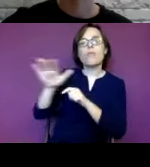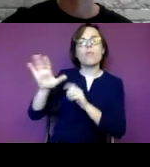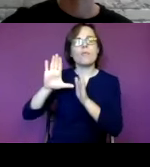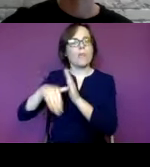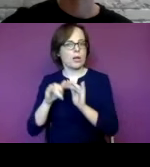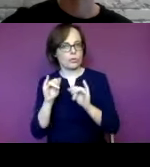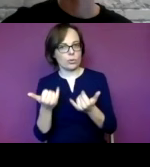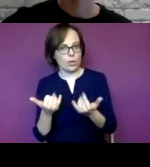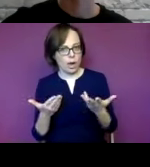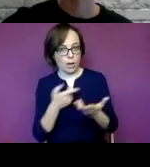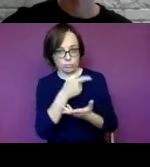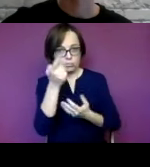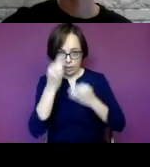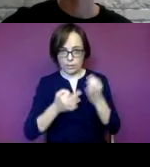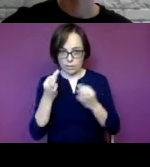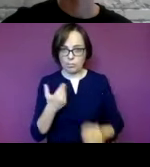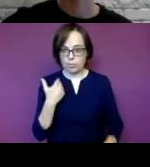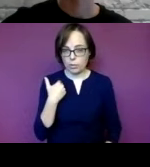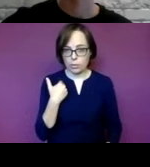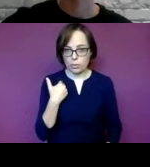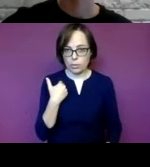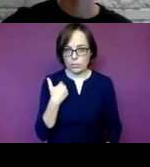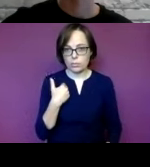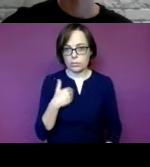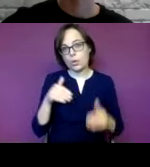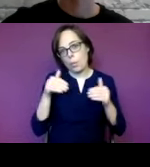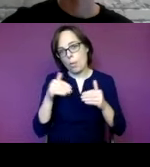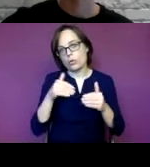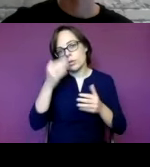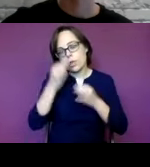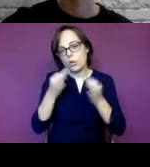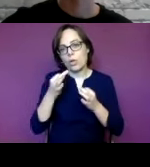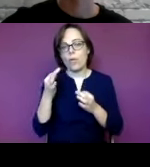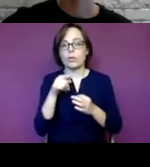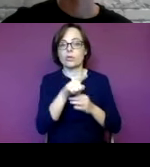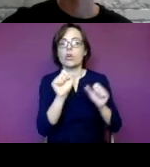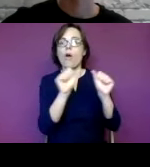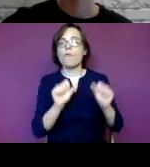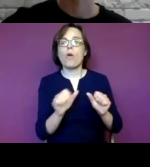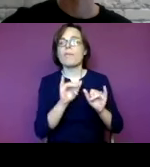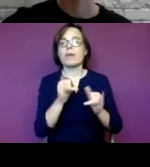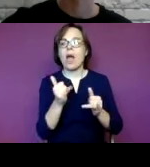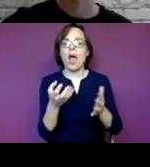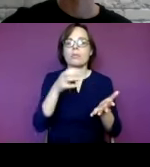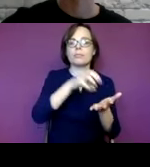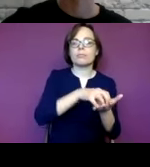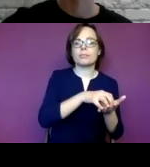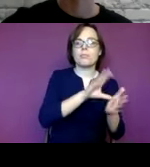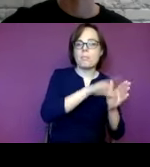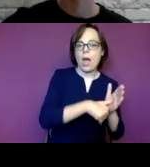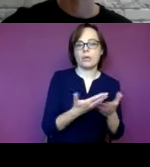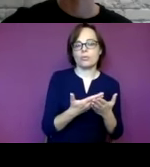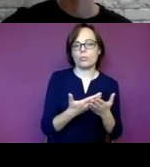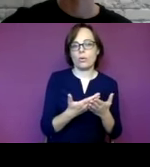to, jak te formy wyglądają teraz i mogłyby wyglądać na wsi, jak miasto